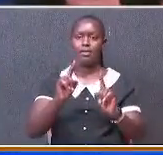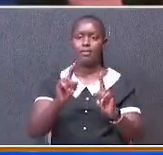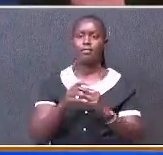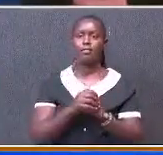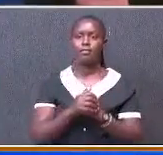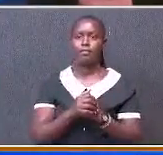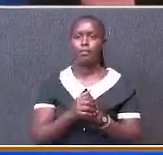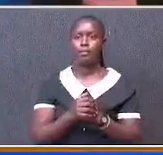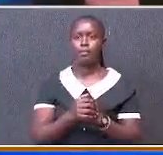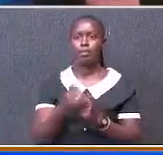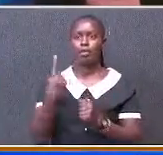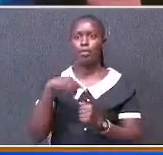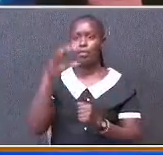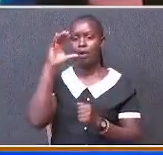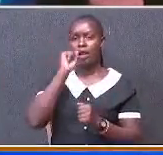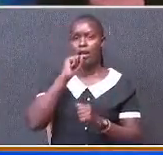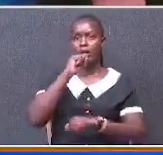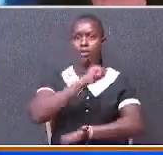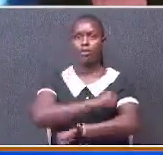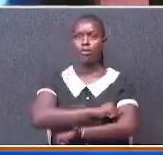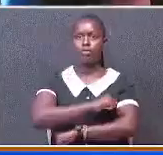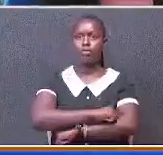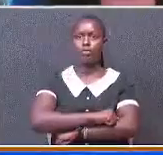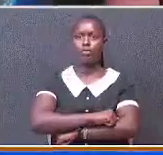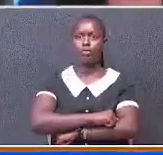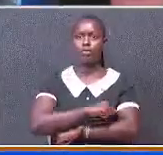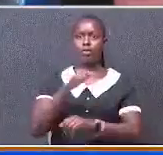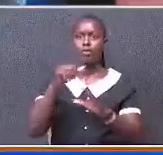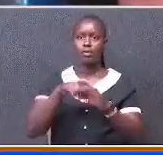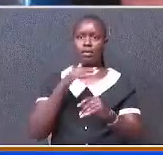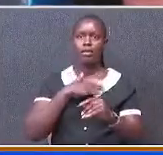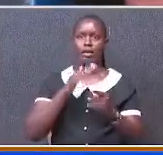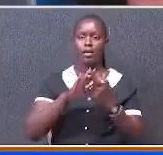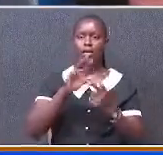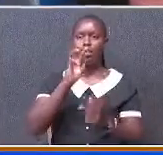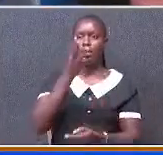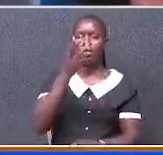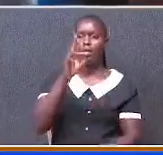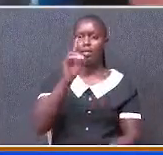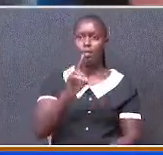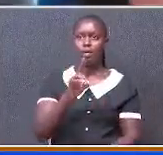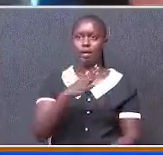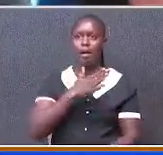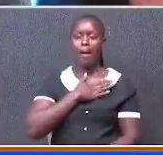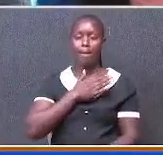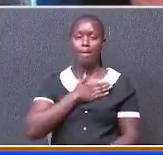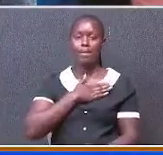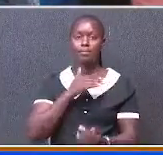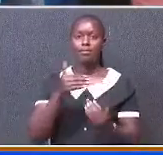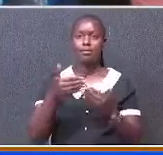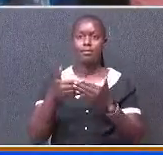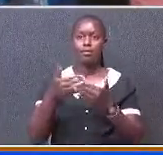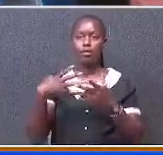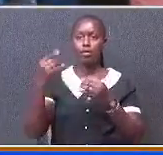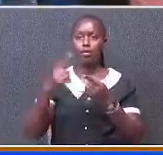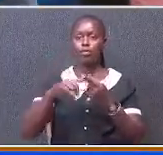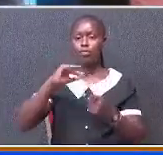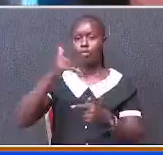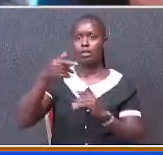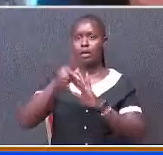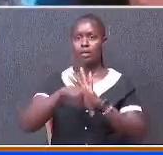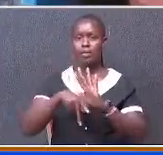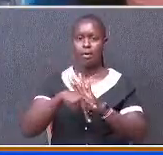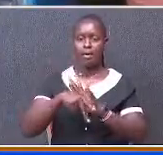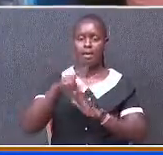kimwenyewe. What we are lacking is schools within our wards. Mtoto wangu anasomeanga City Primary Ngara and I live